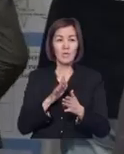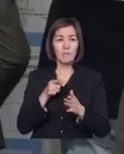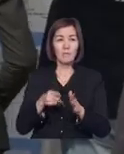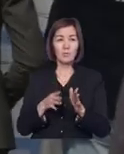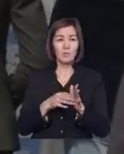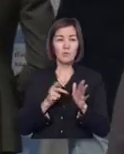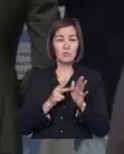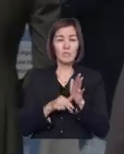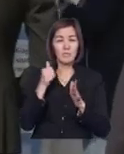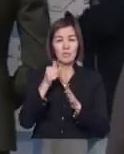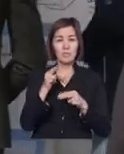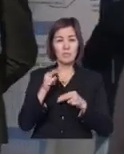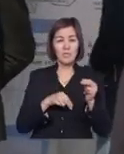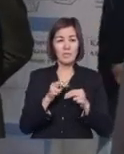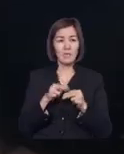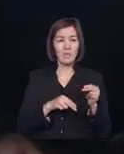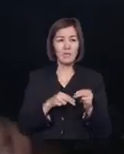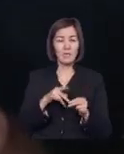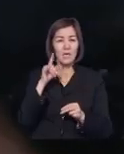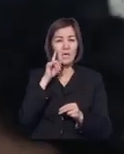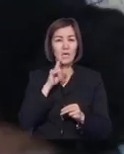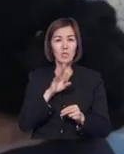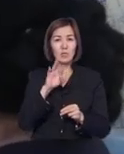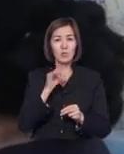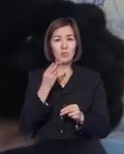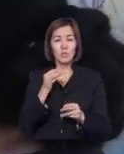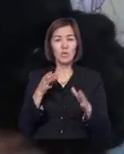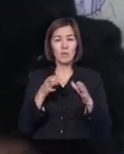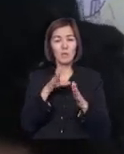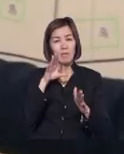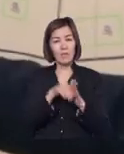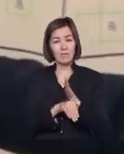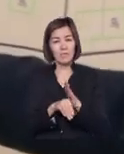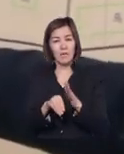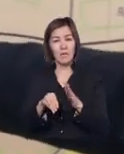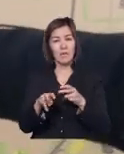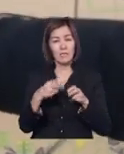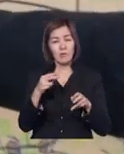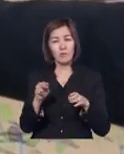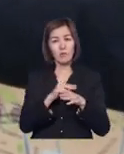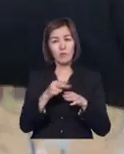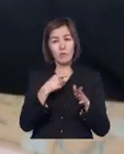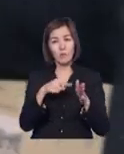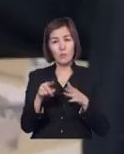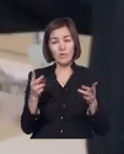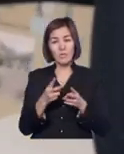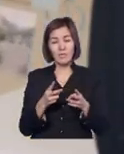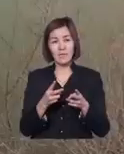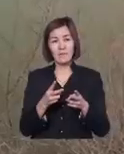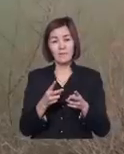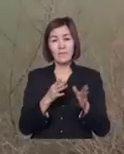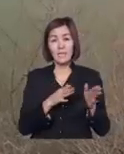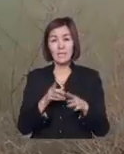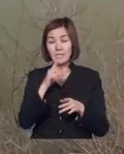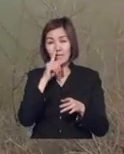1980 жылы салынған қойма қаз сушардың балансында. Әкім олқылықты оңалтуды тапсырды. Қаз сушар ретке